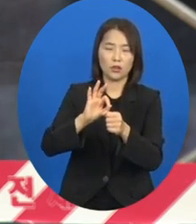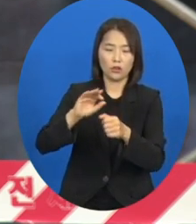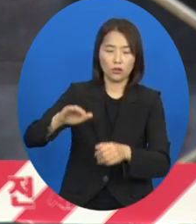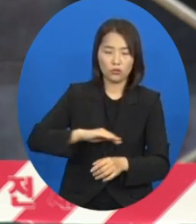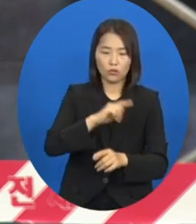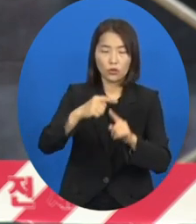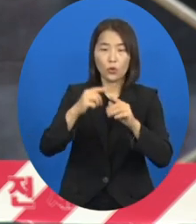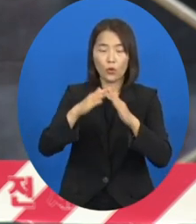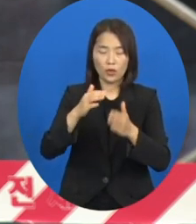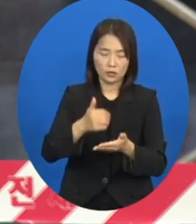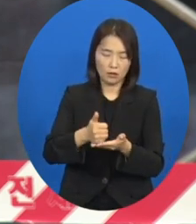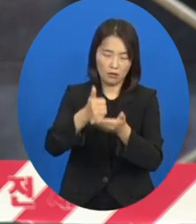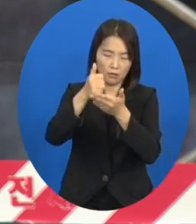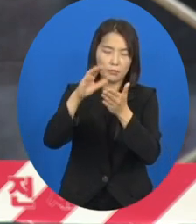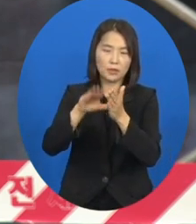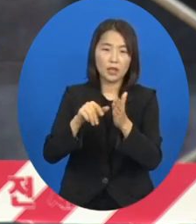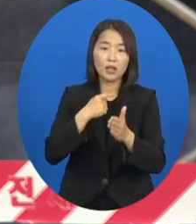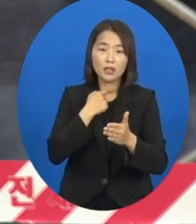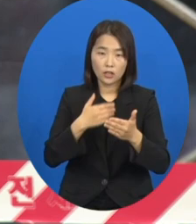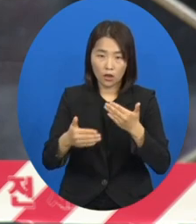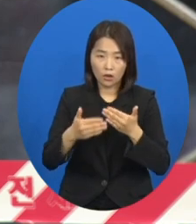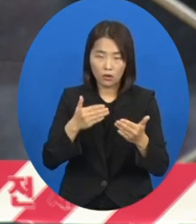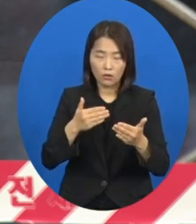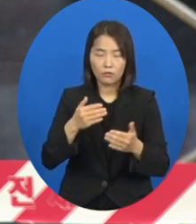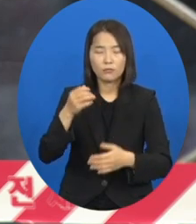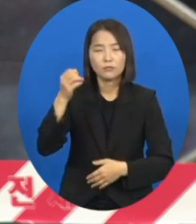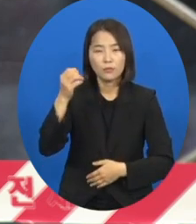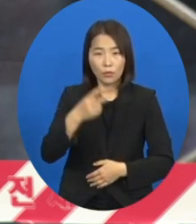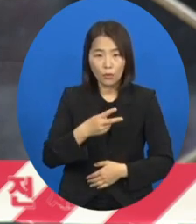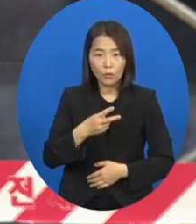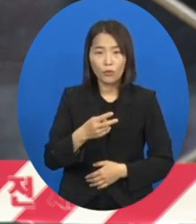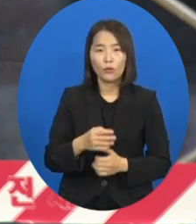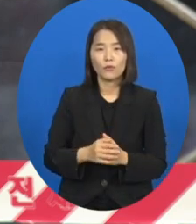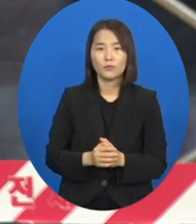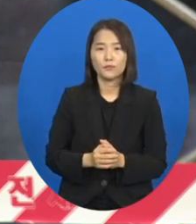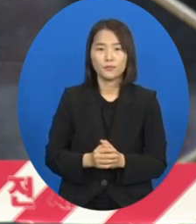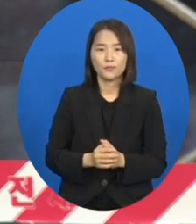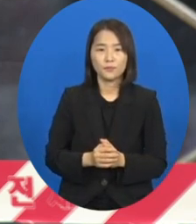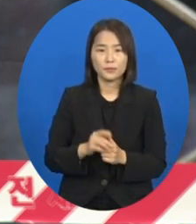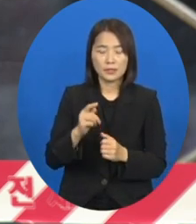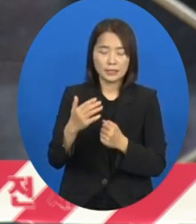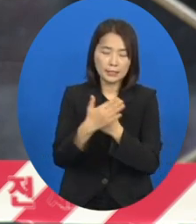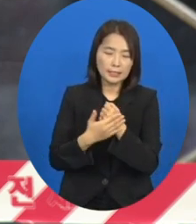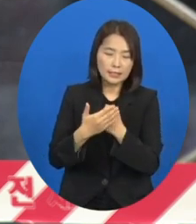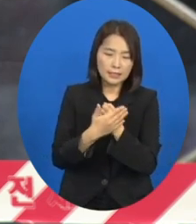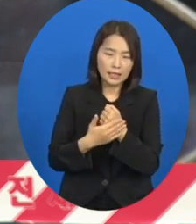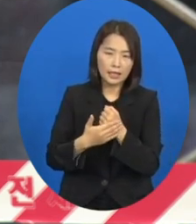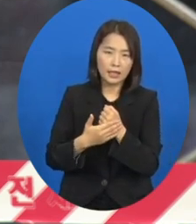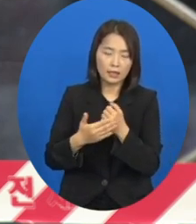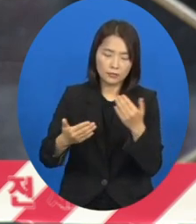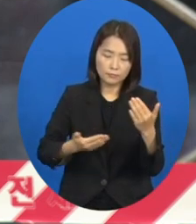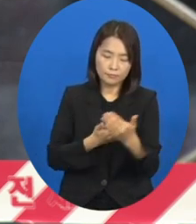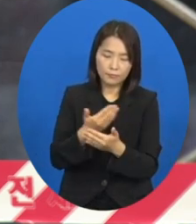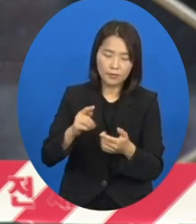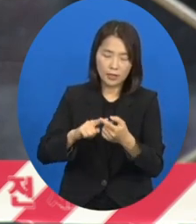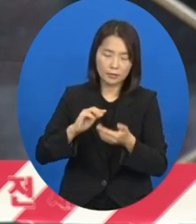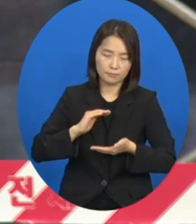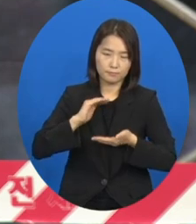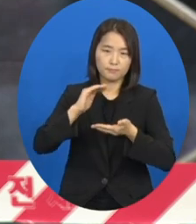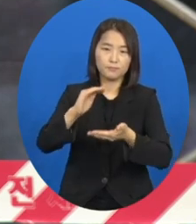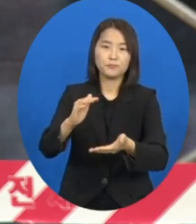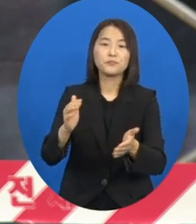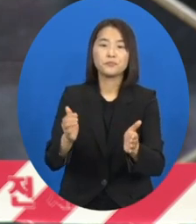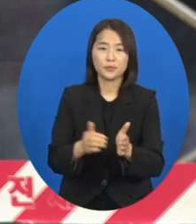섬기면서 경험했던 이야기 또 함께 그 은혜를 나눴던 이야기를 나눴습니다.